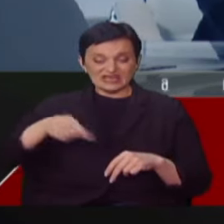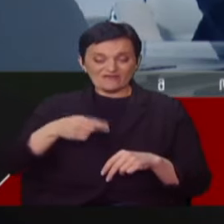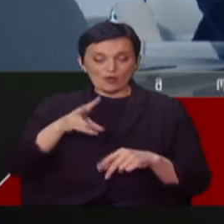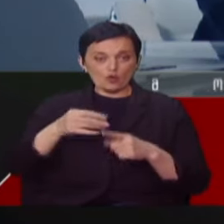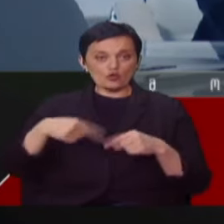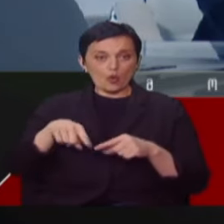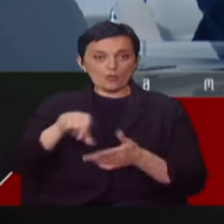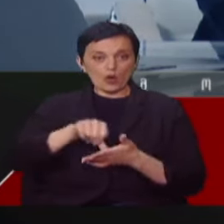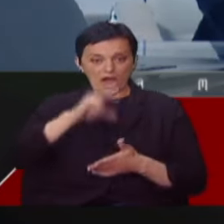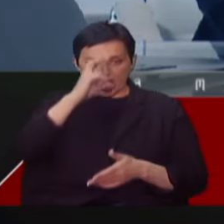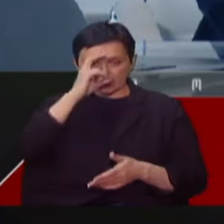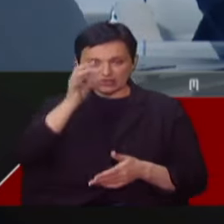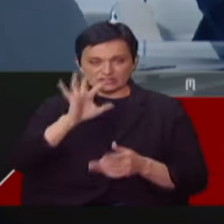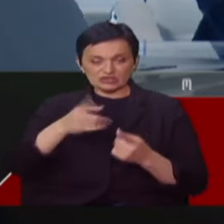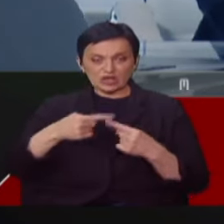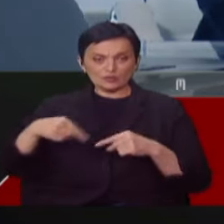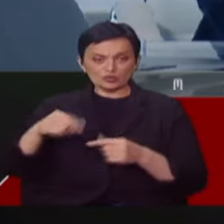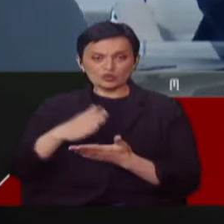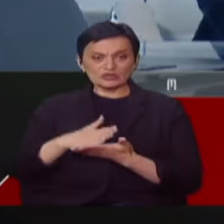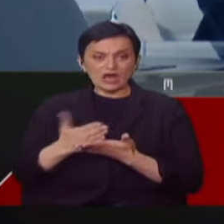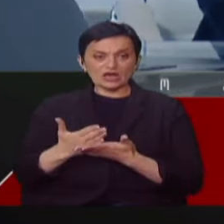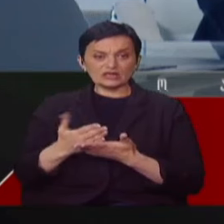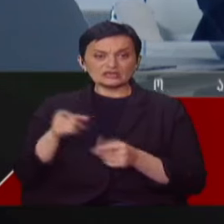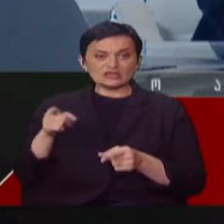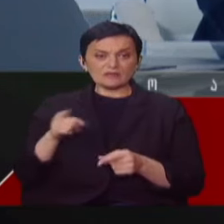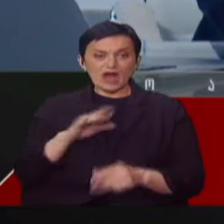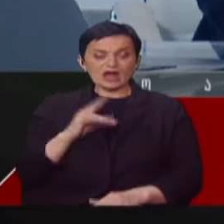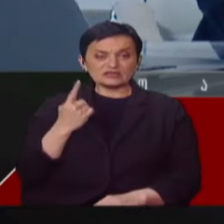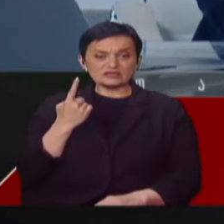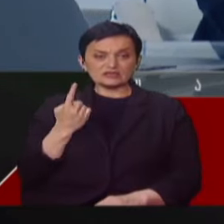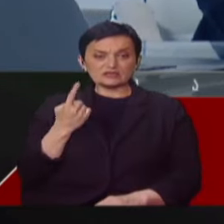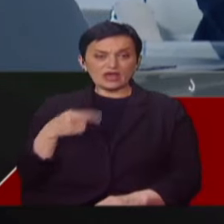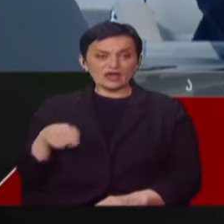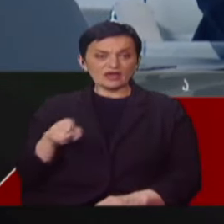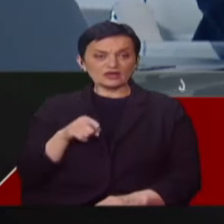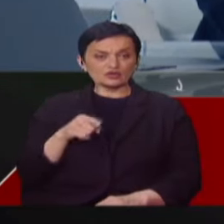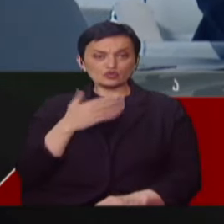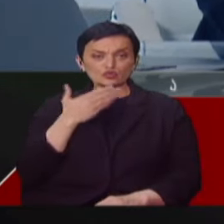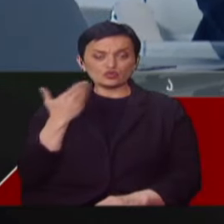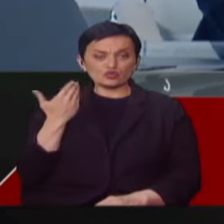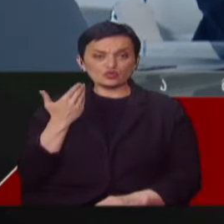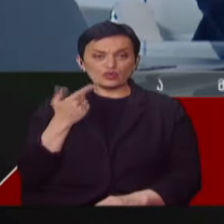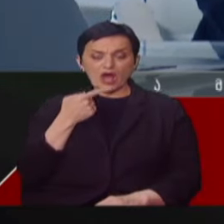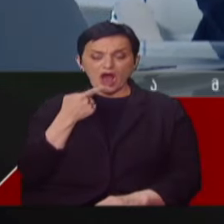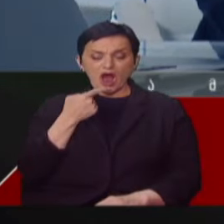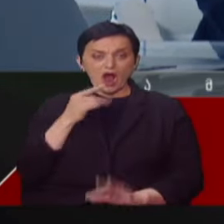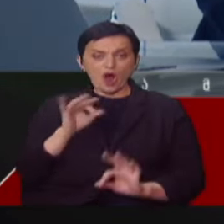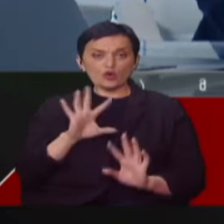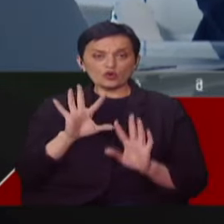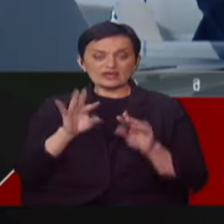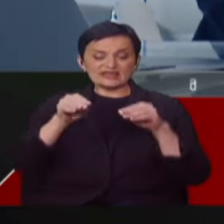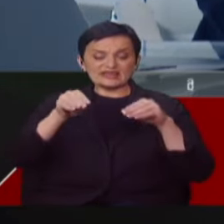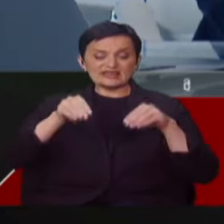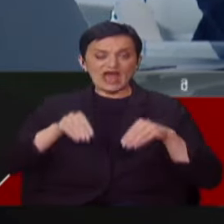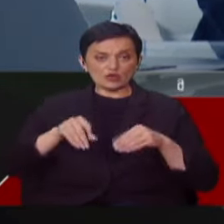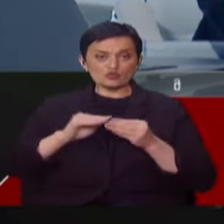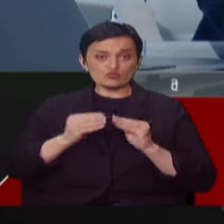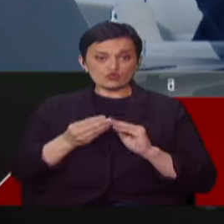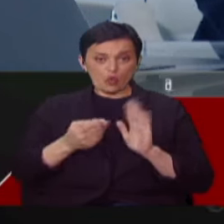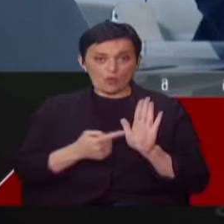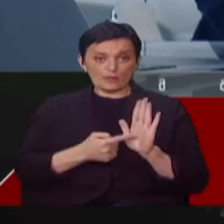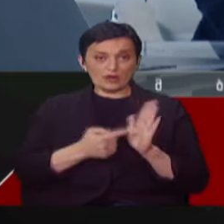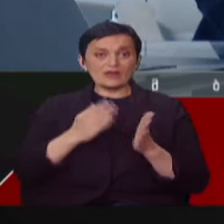მას ესწრებოდნენ არასამთავრობო ორგანიზაციების ნაწილი. მათ არც ერთ არ წარმოუთქვამთ და არ უთქვამთ, რომ დეკლარაცია არის პრობლემა.